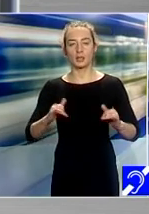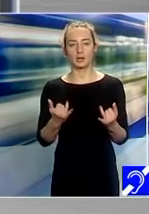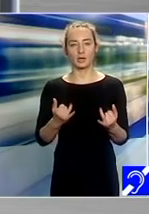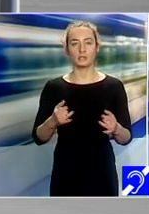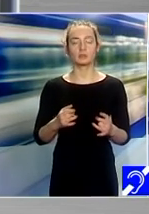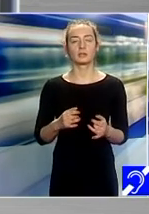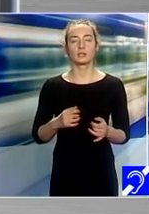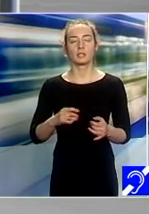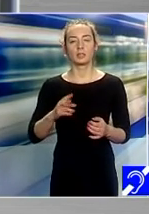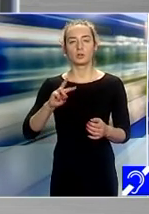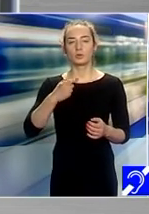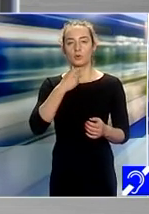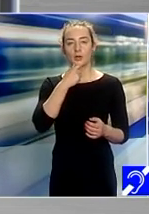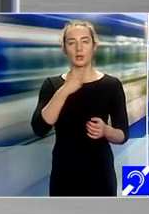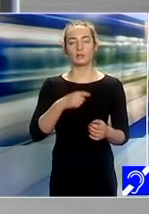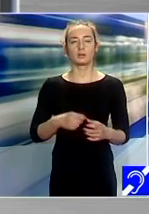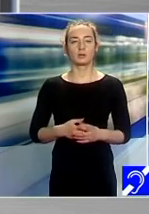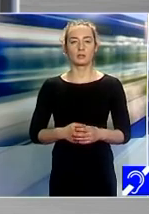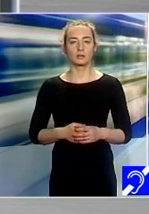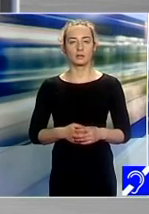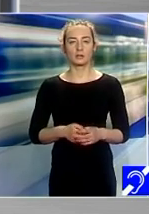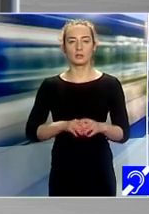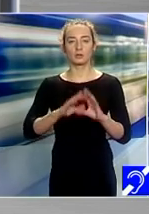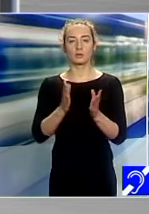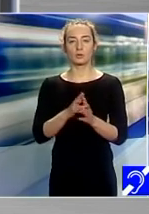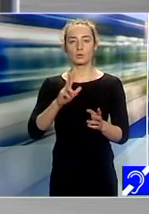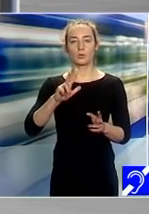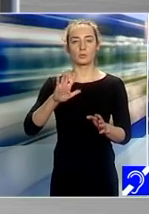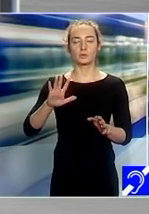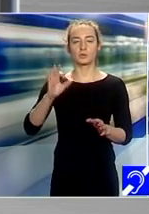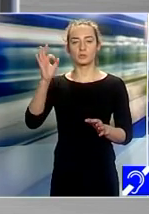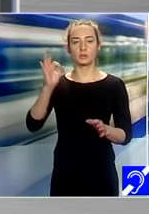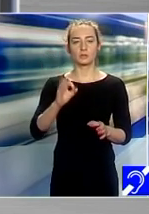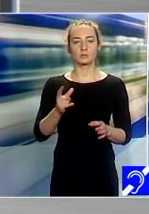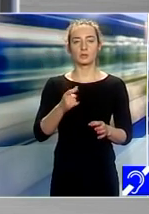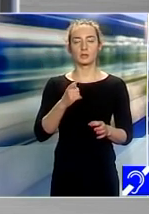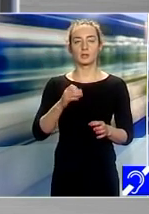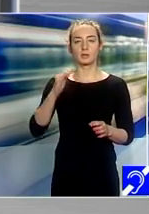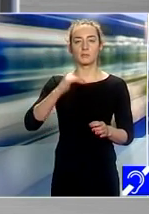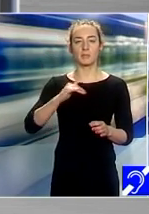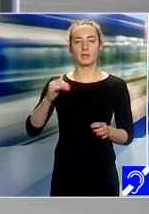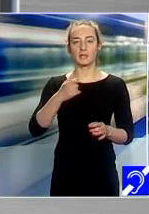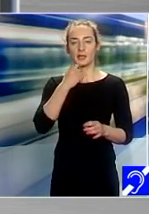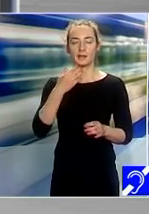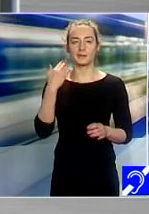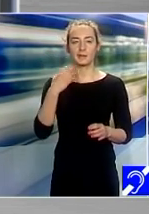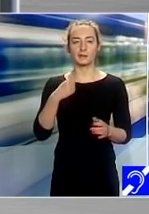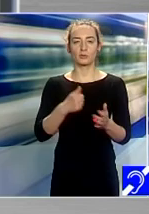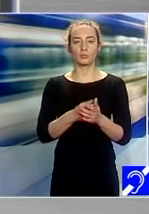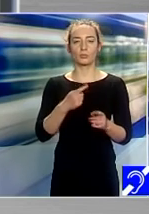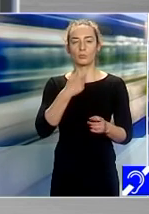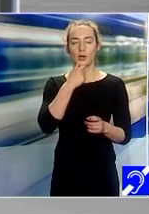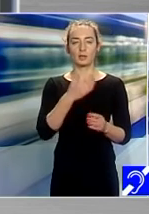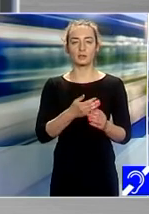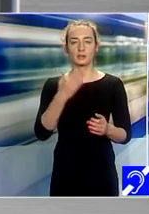ani să obțină acest concediu, tot 85% din media veniturilor anterioare cu un an înainte